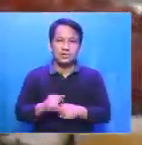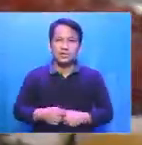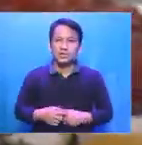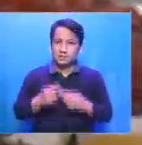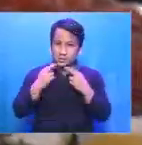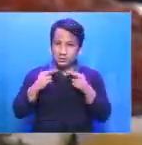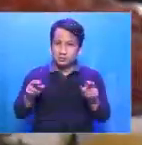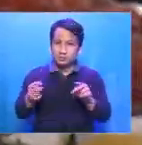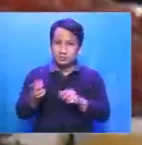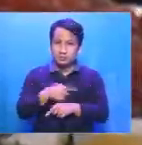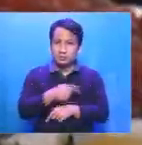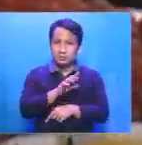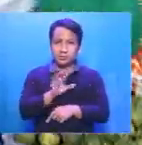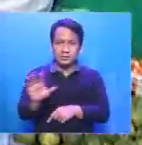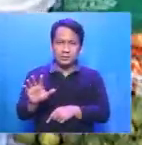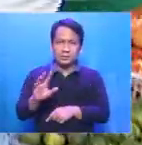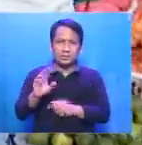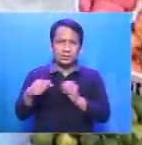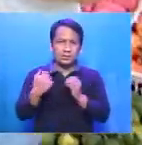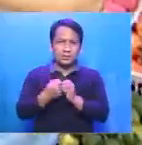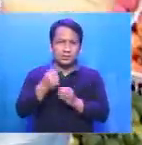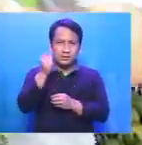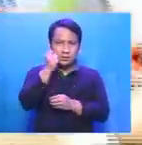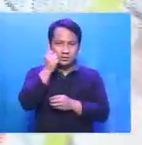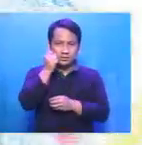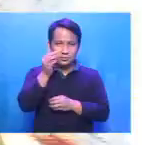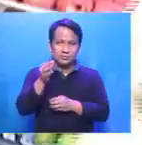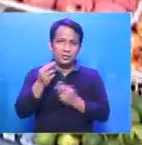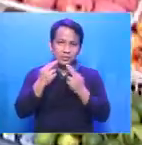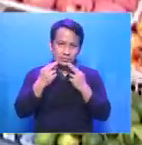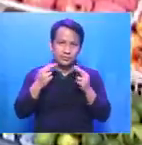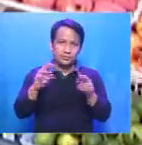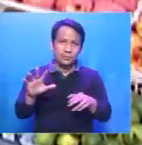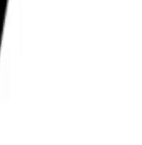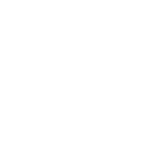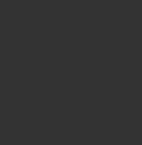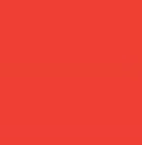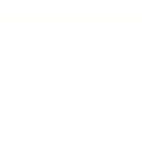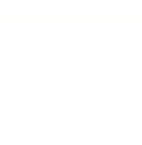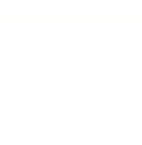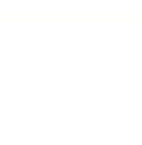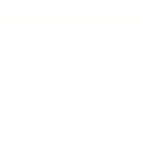Nagbabalita mula sa Frontline, Shaila Francisco, News 5.